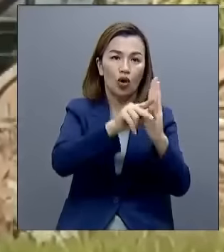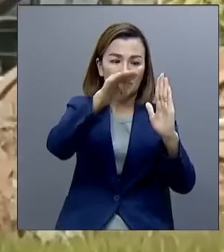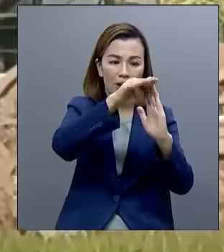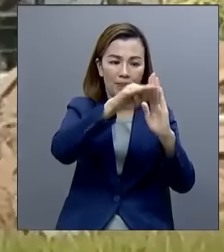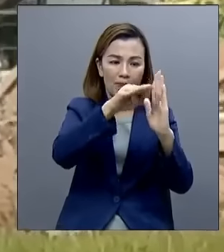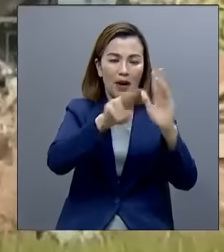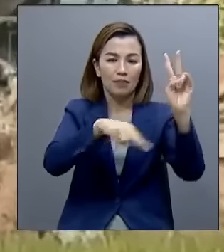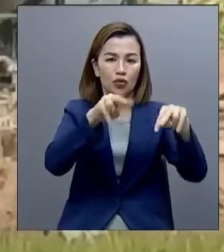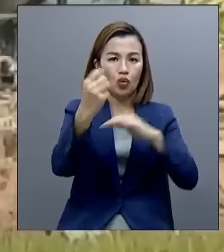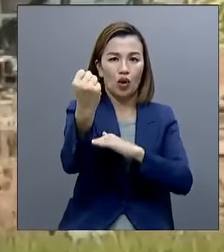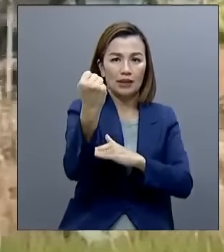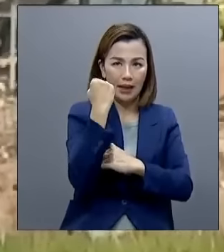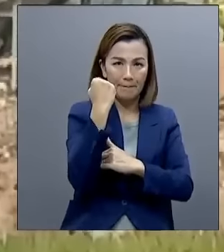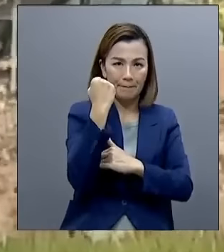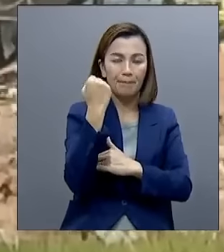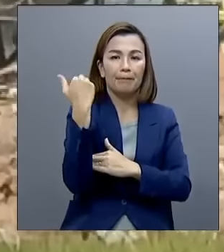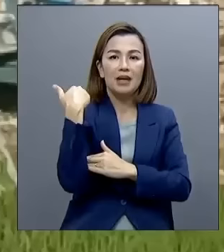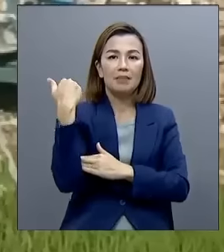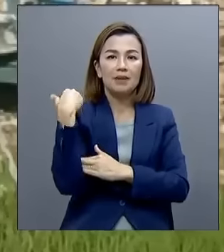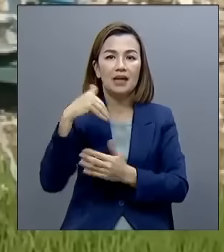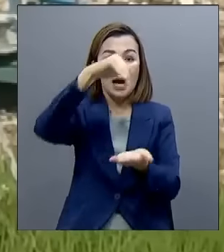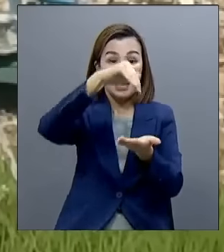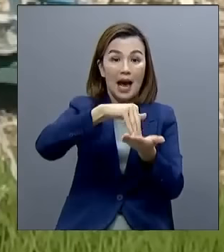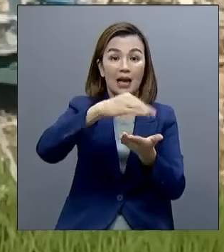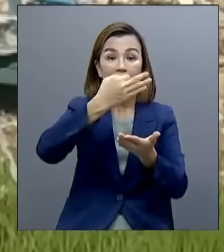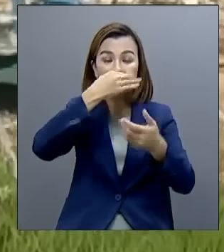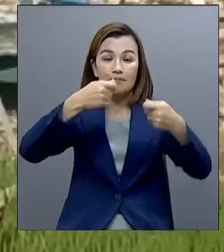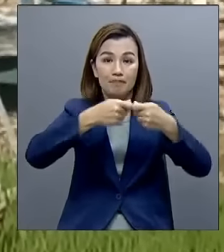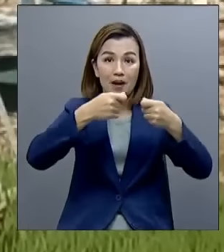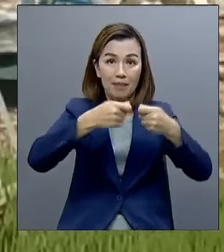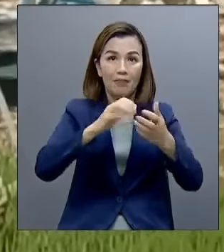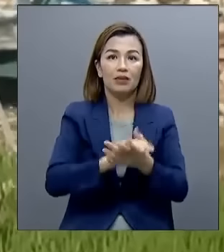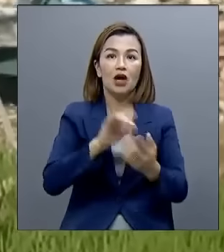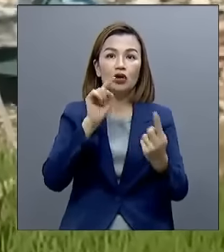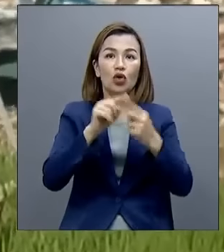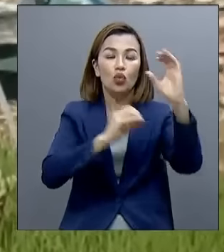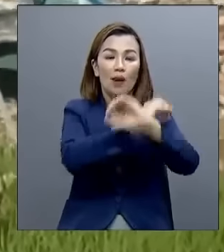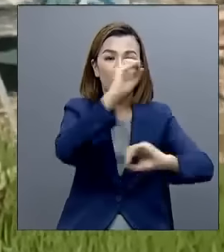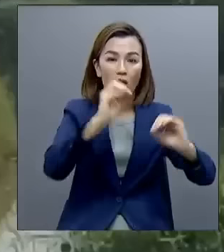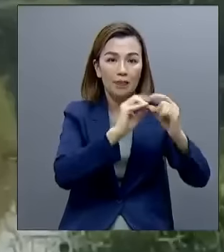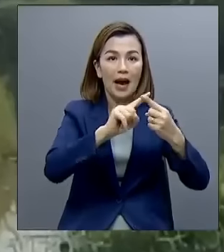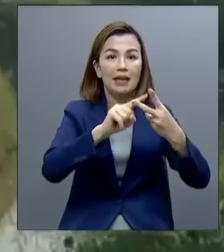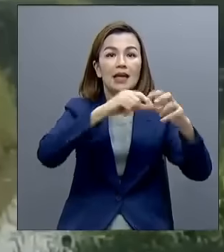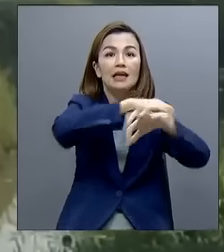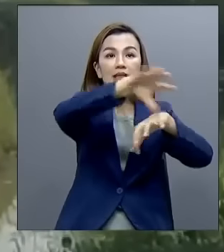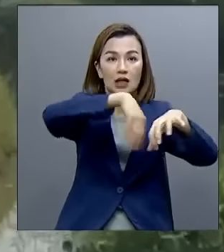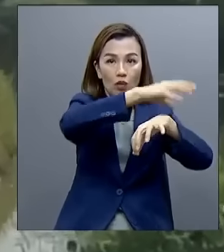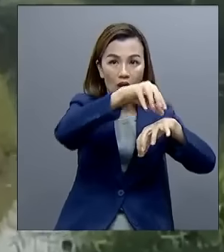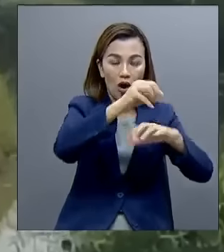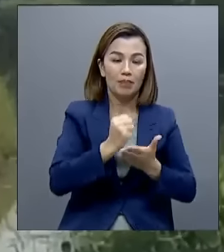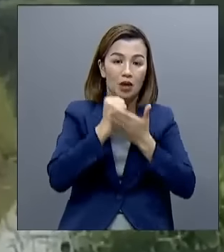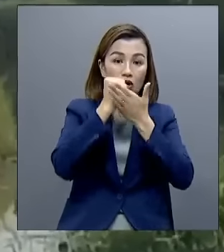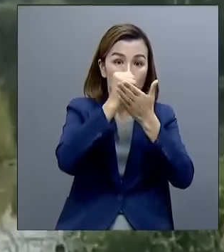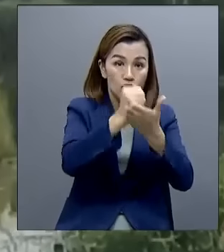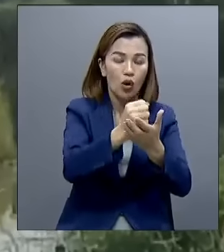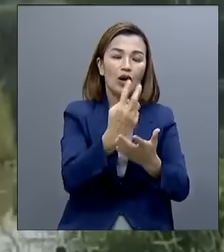เข้าไปกำกับดูแลให้เป็นไปตามหลักวิศวกรรมทั้งในเรื่องความปลอดภัยในเรื่องสิ่งแวดล้อมเพื่อที่จะให้มีความรอ